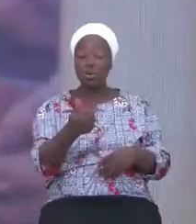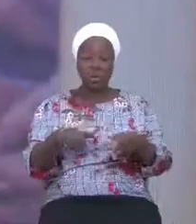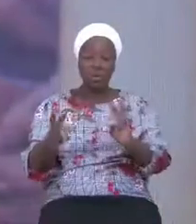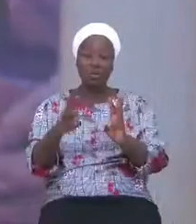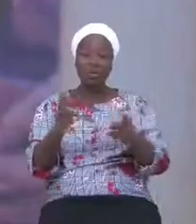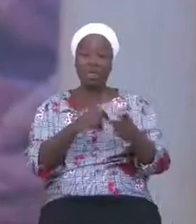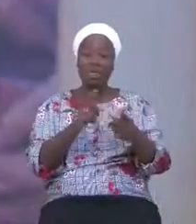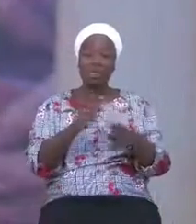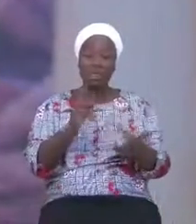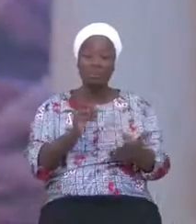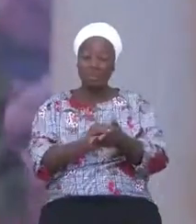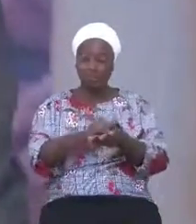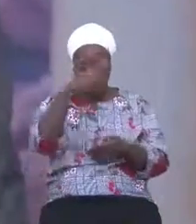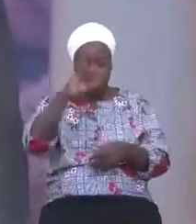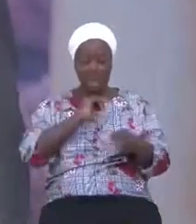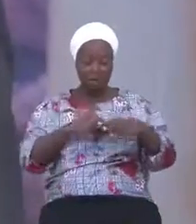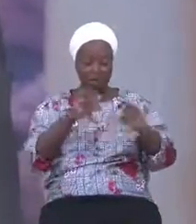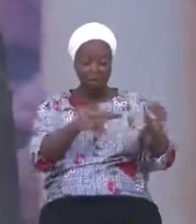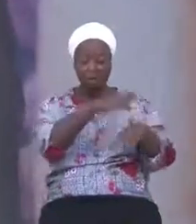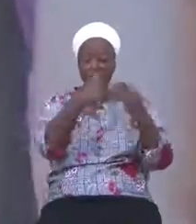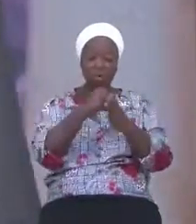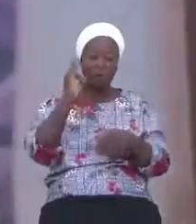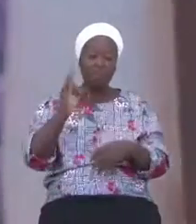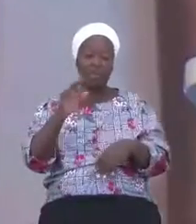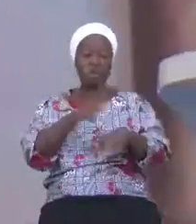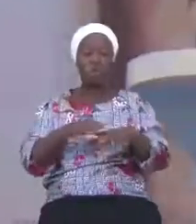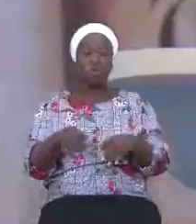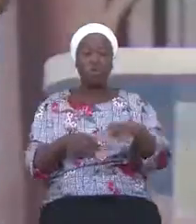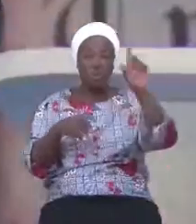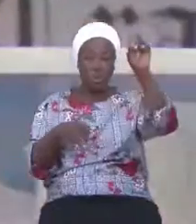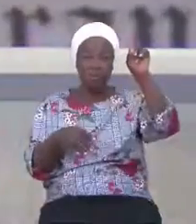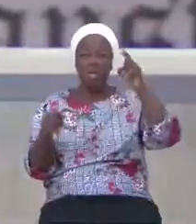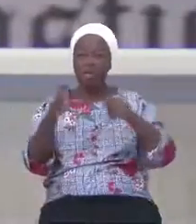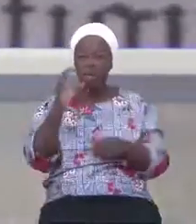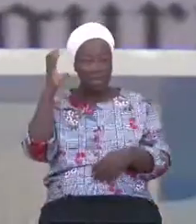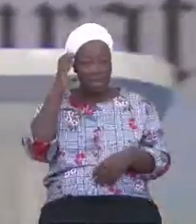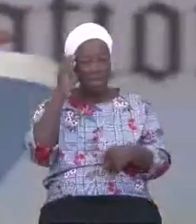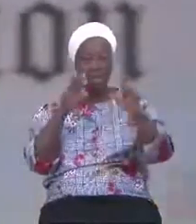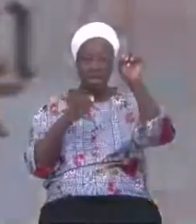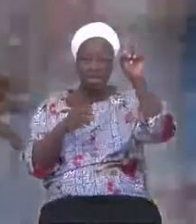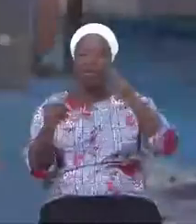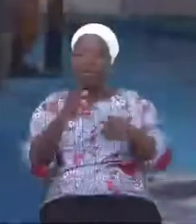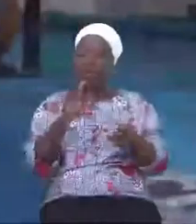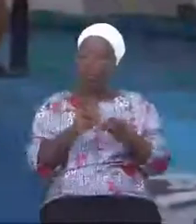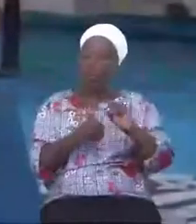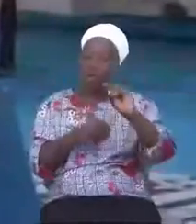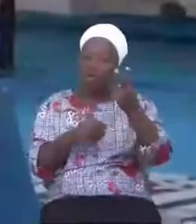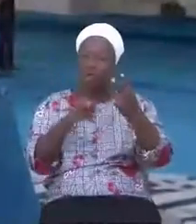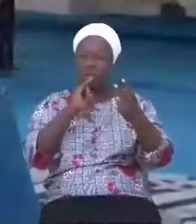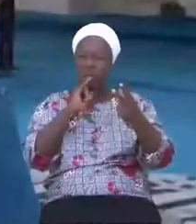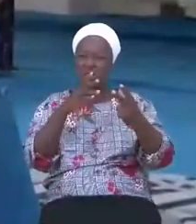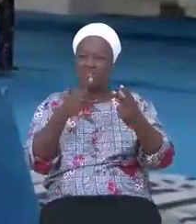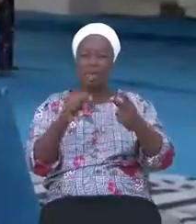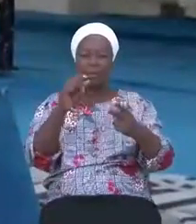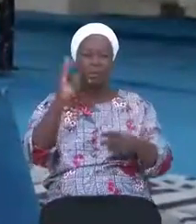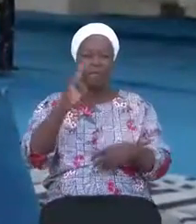moyen. J'ai tout déposé, tous les messages en lui, écoutez-le. Deuxièmement, le message de la gloire